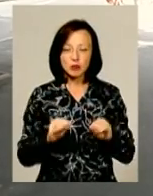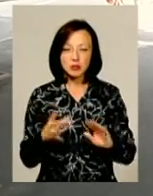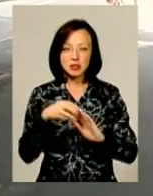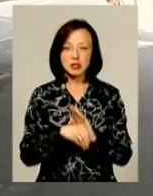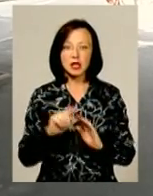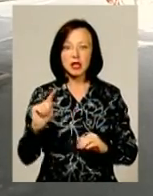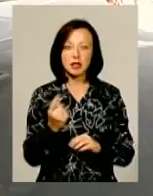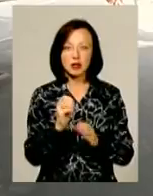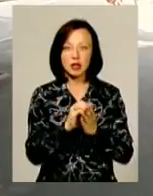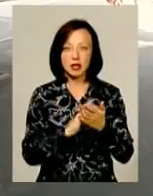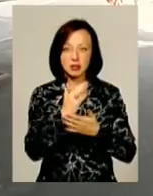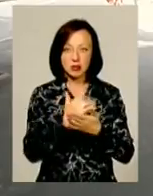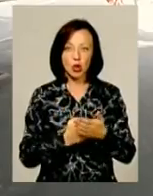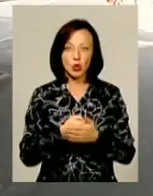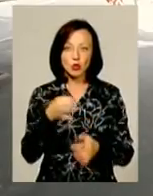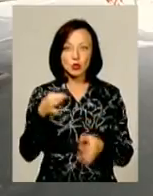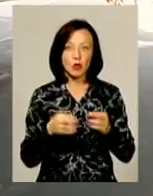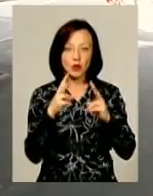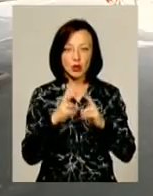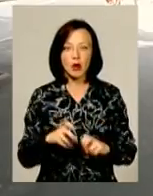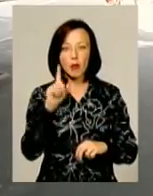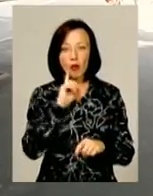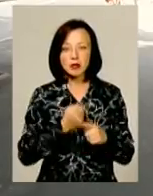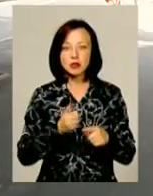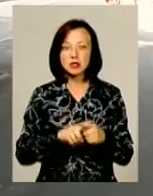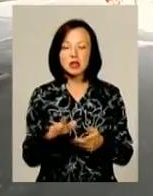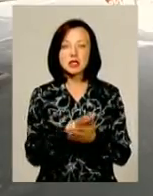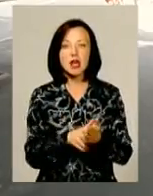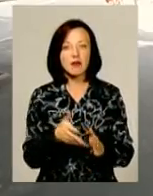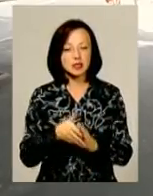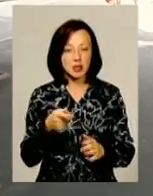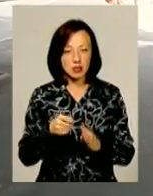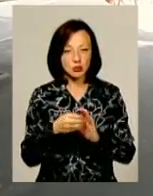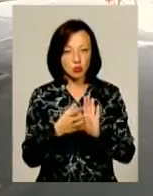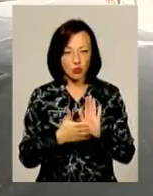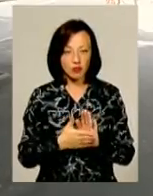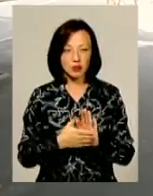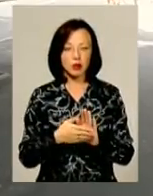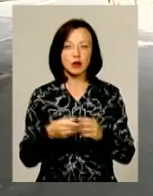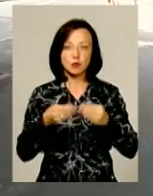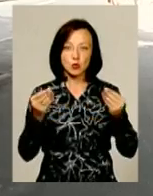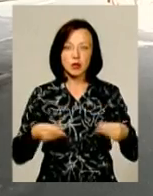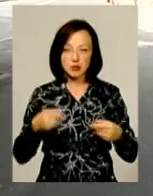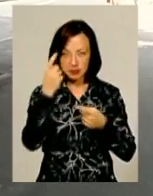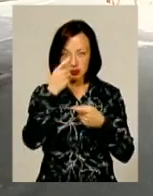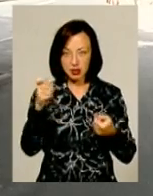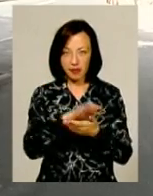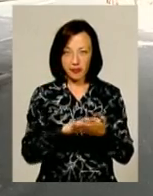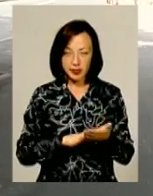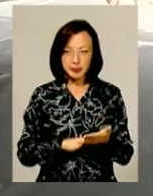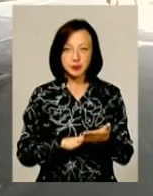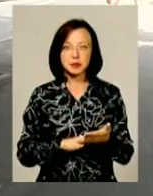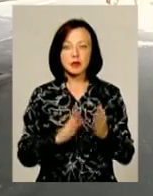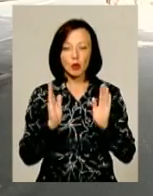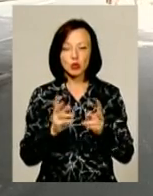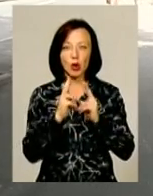до єдиного реєстру досудових розслідувань. Поки що дана заява зареєстрована в журналі єдиного обліку заяв та повідомлень від громадян, і